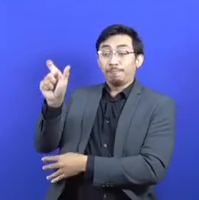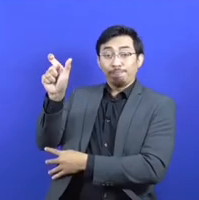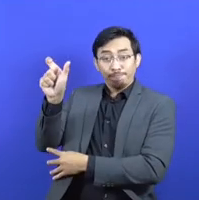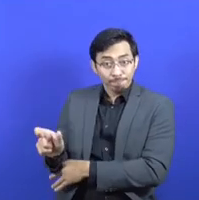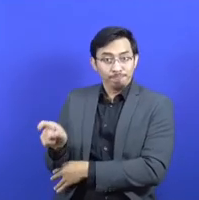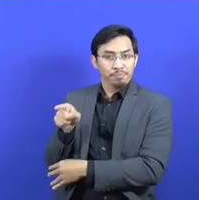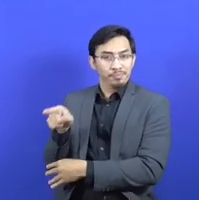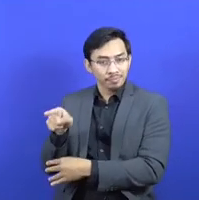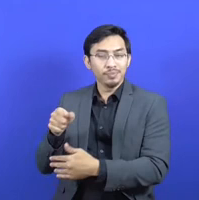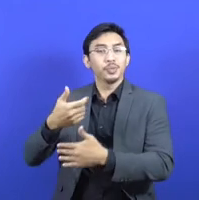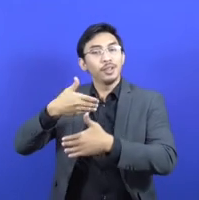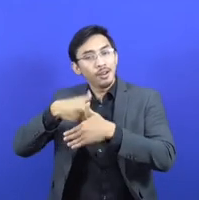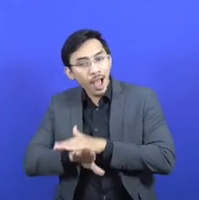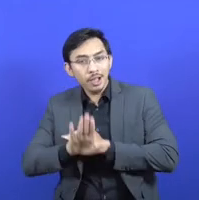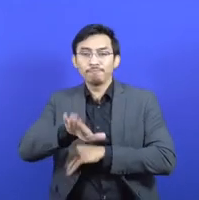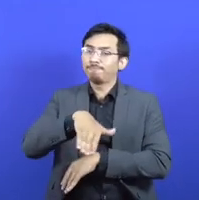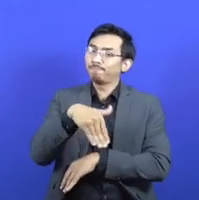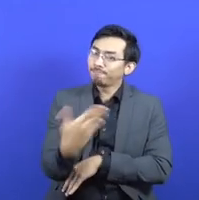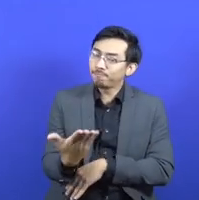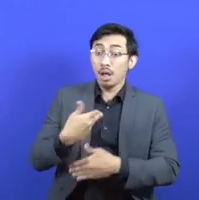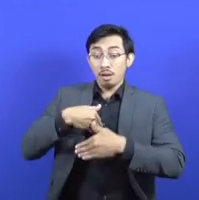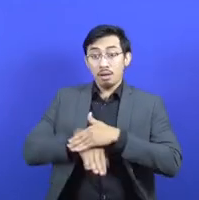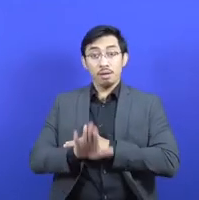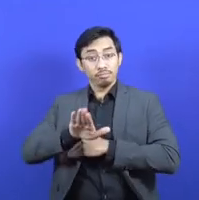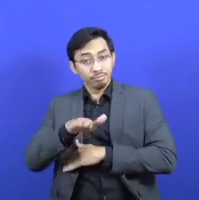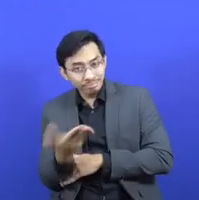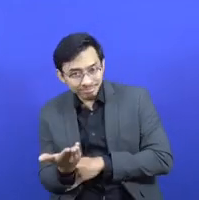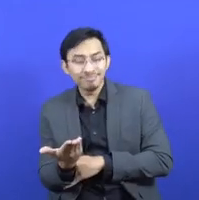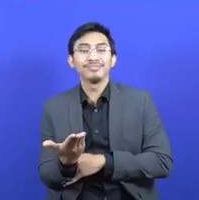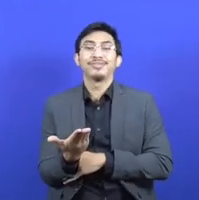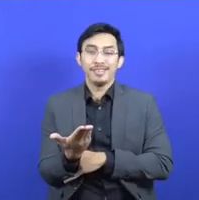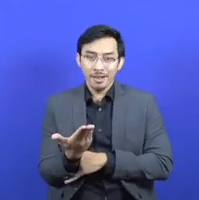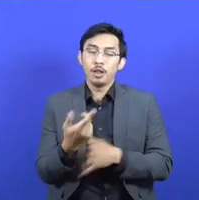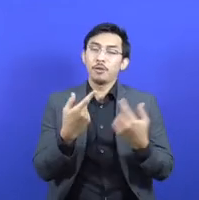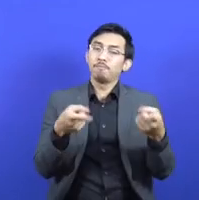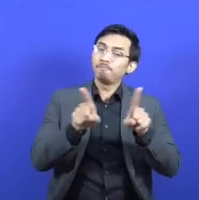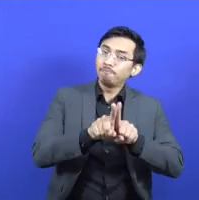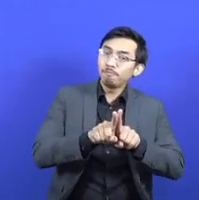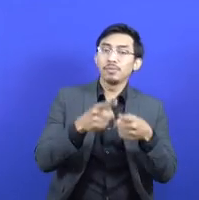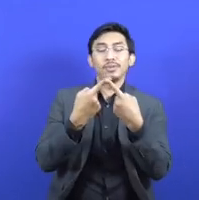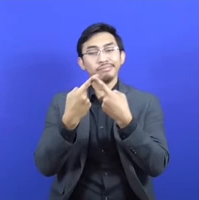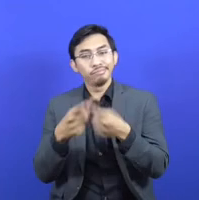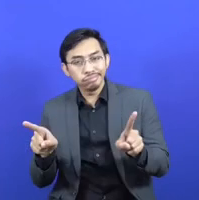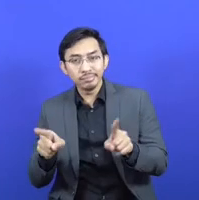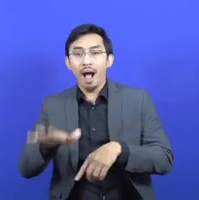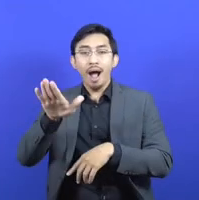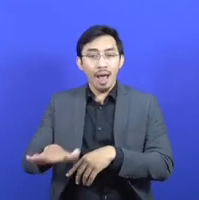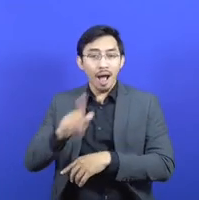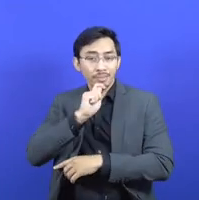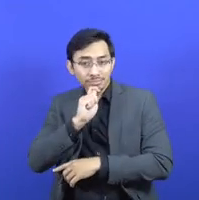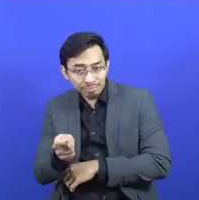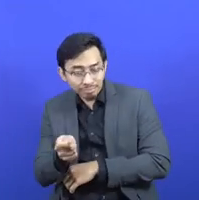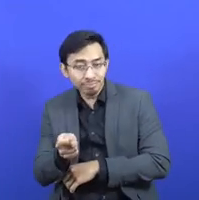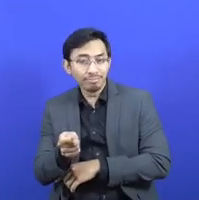yang dialami oleh seseorang seperti kelahiran, kematian, lahir mati, perkawinan,